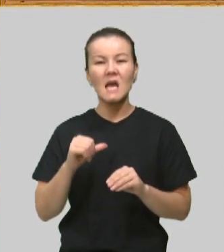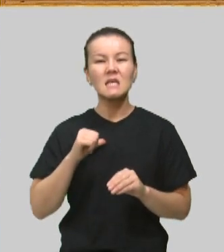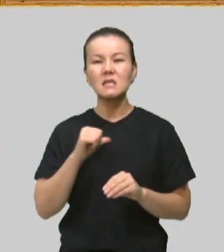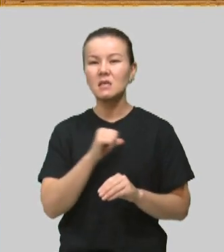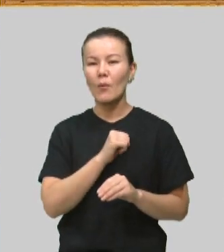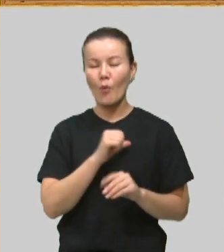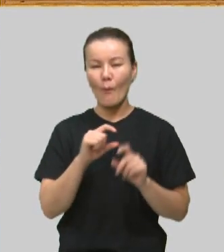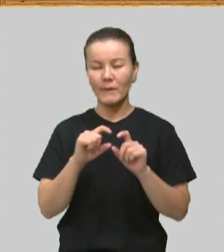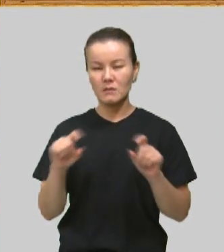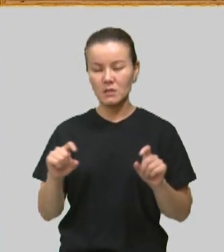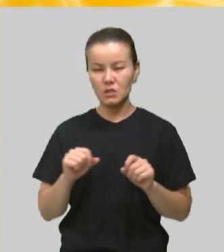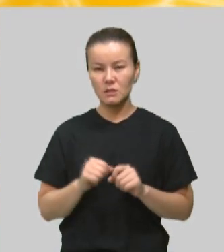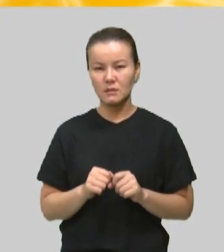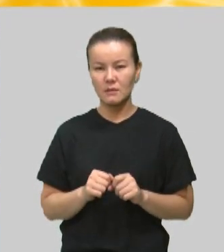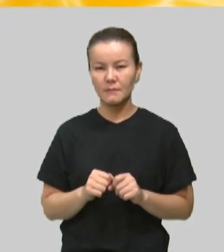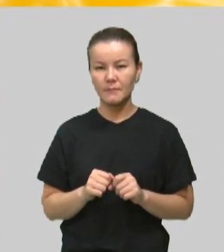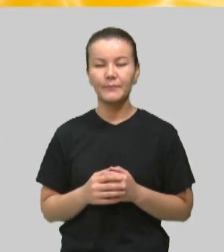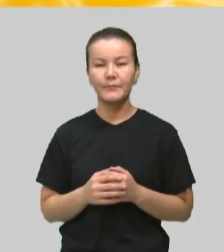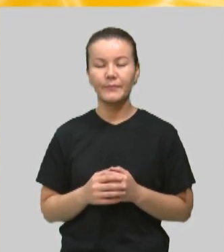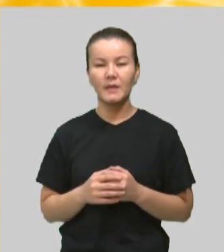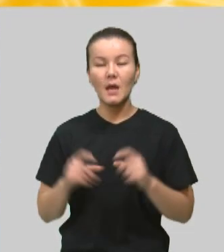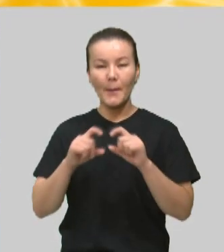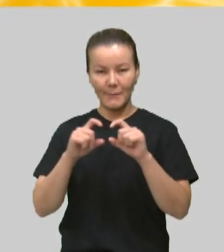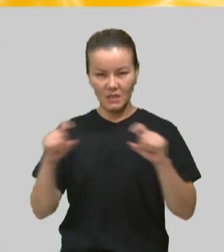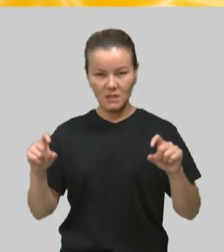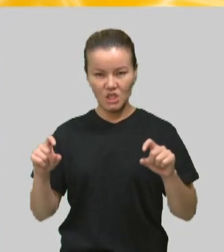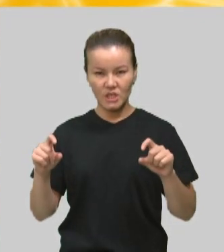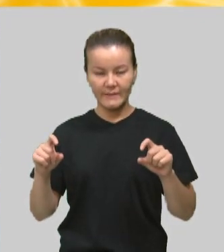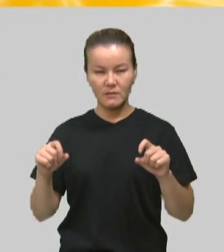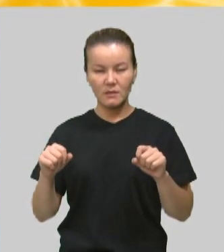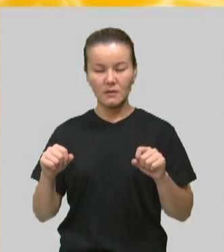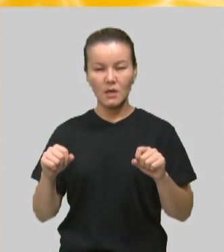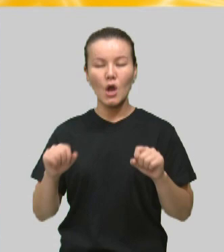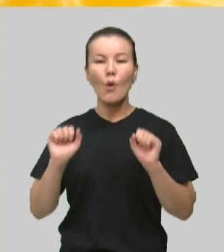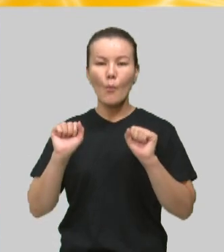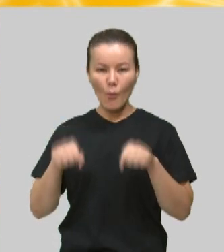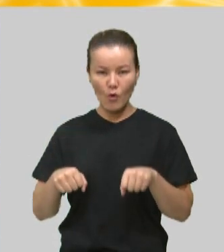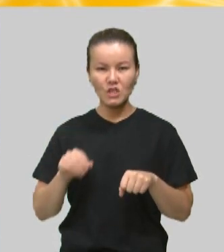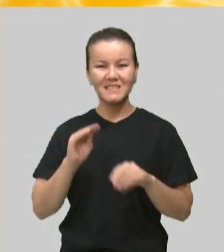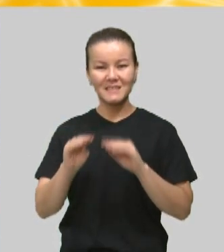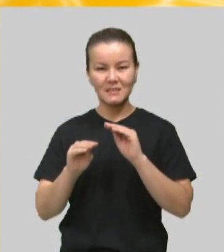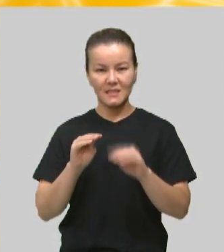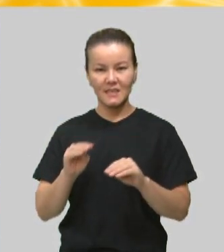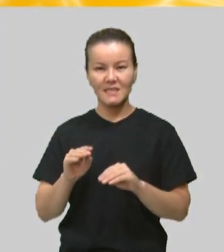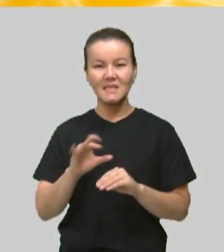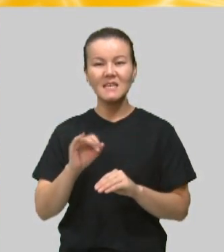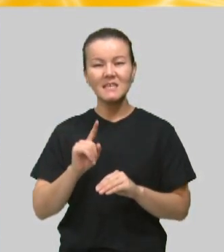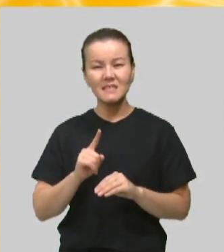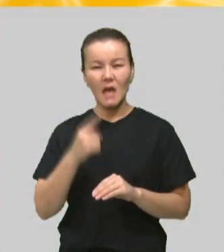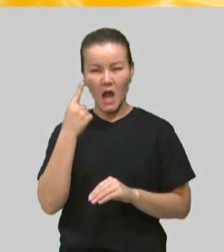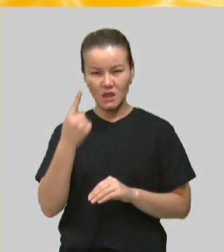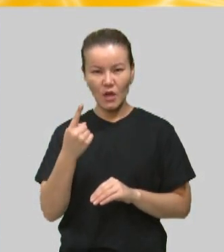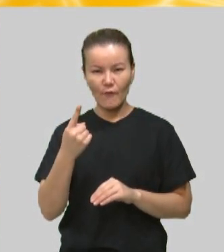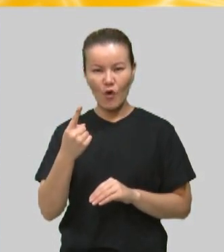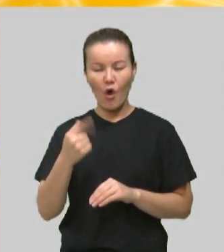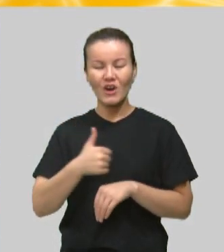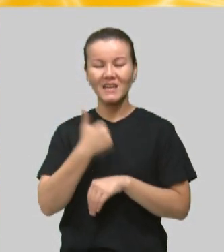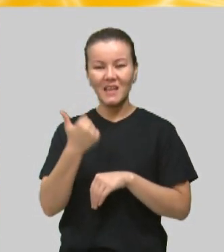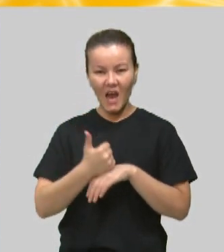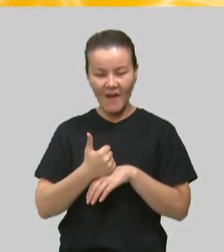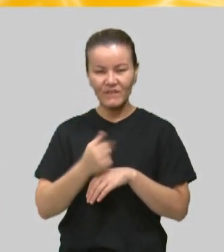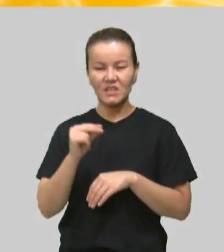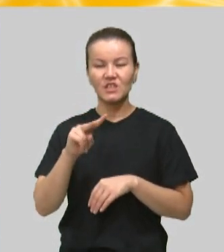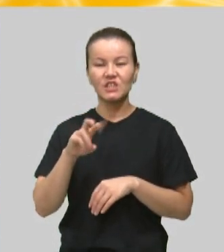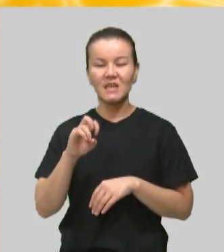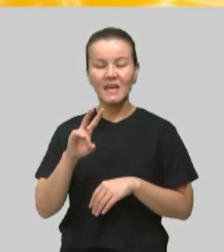само предложение? Предложение может состоять из одного